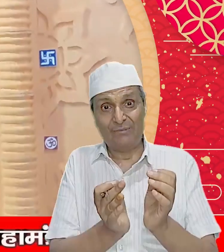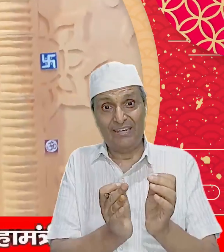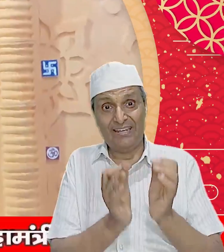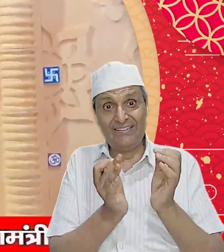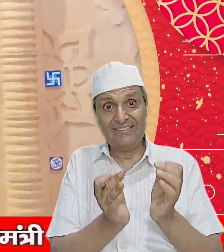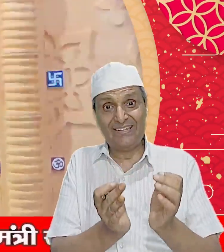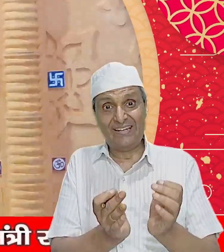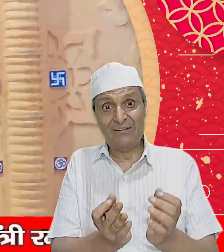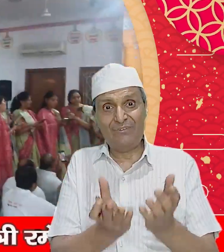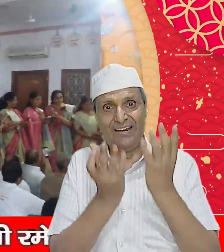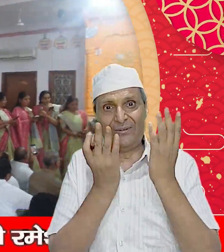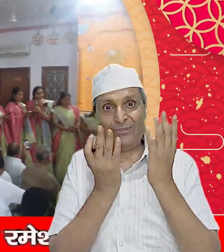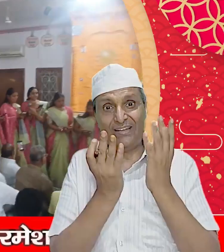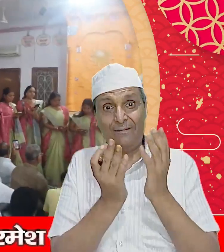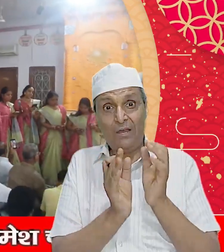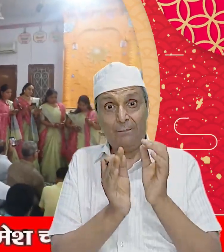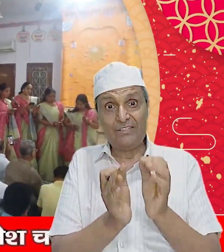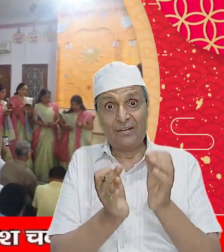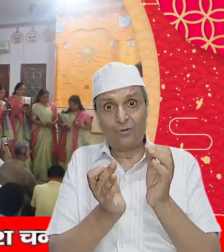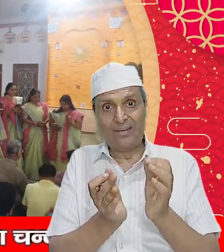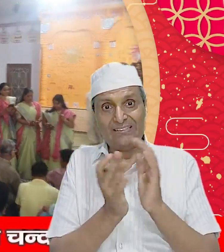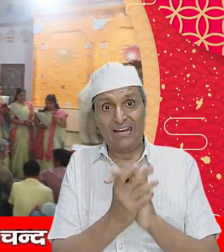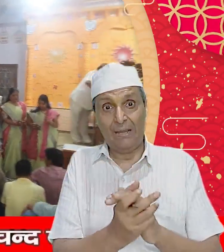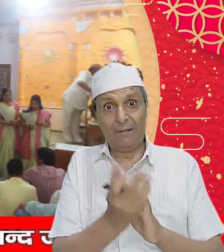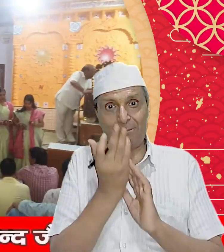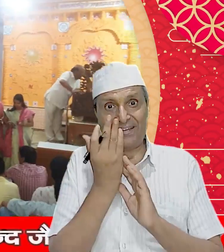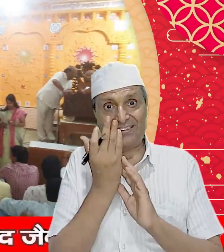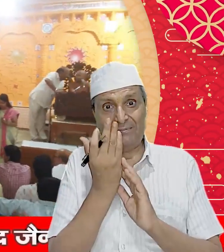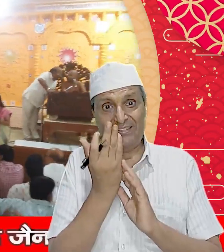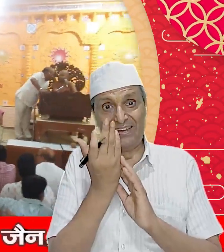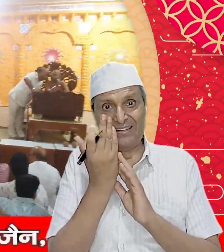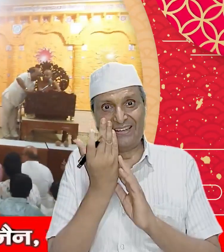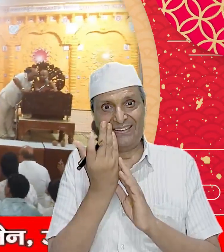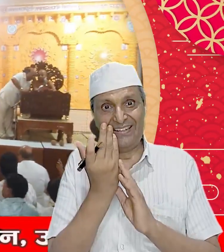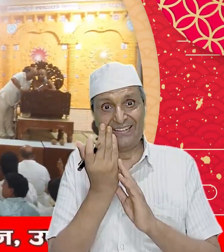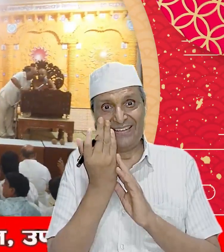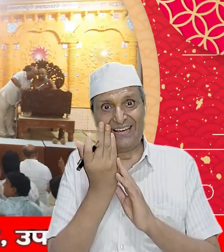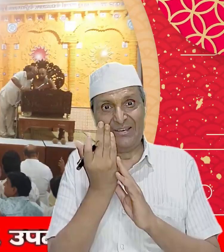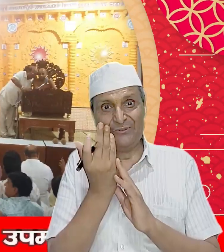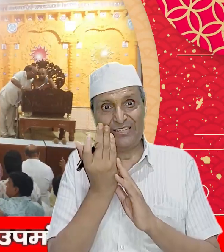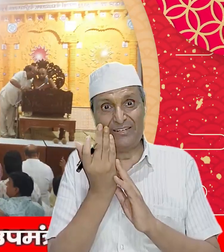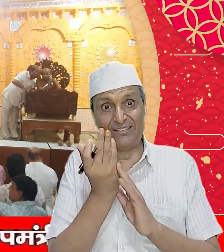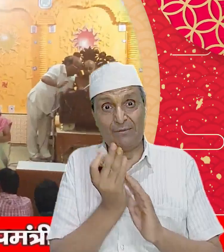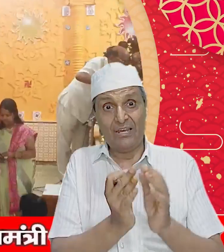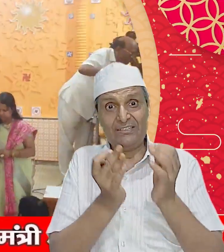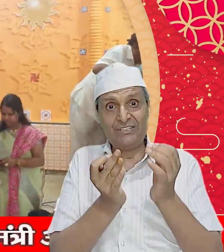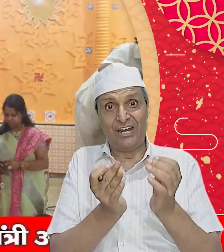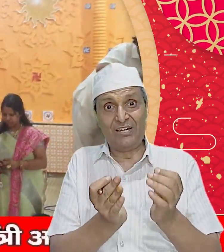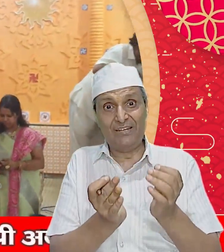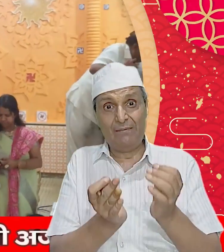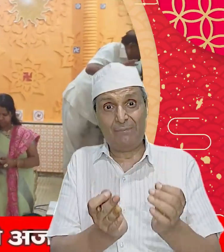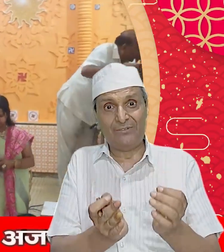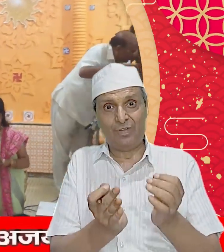साधु का भी इसी तरह विहार होता है, हमेशा रोका नहीं जाता। पर प्रकृति भी क्या कहती है, क्या है उसकी विकर्तव्य, कहती